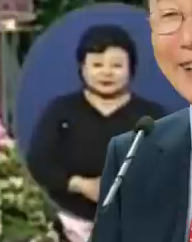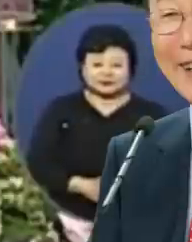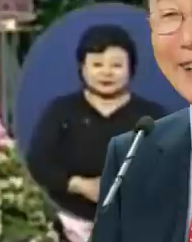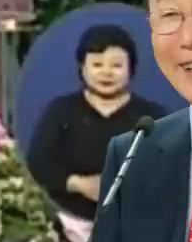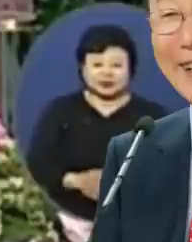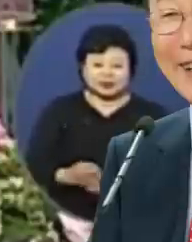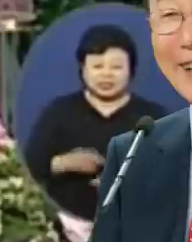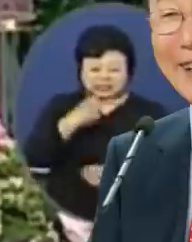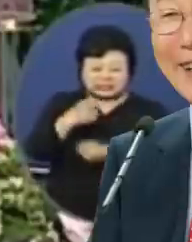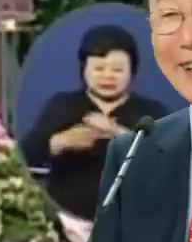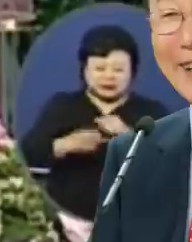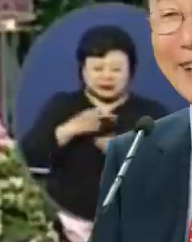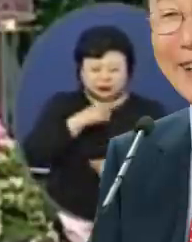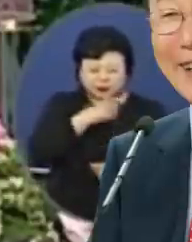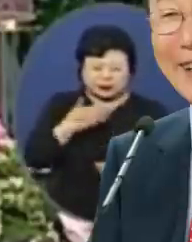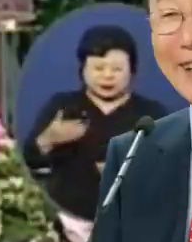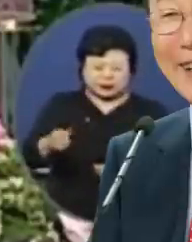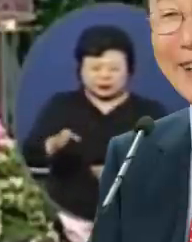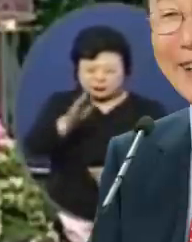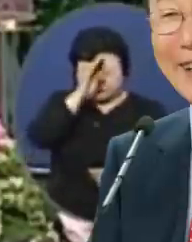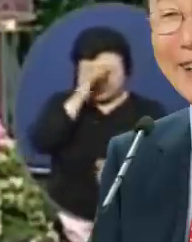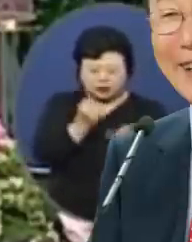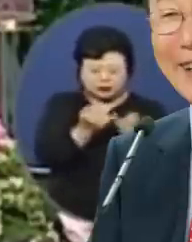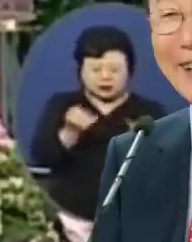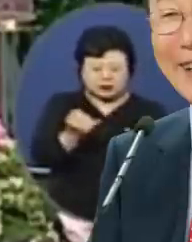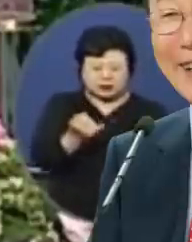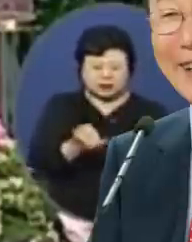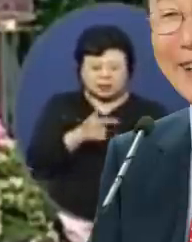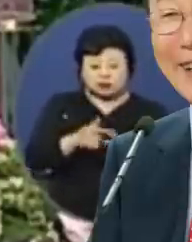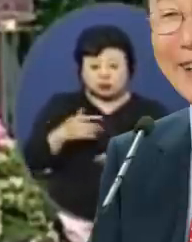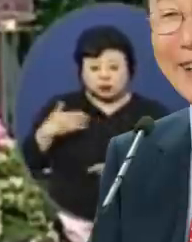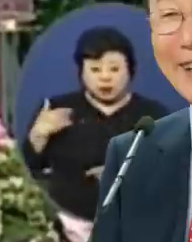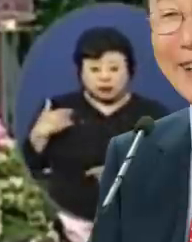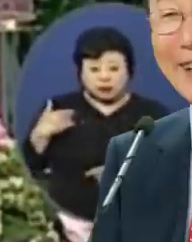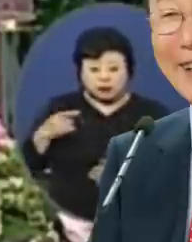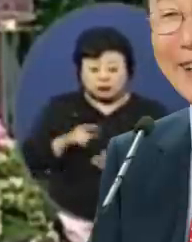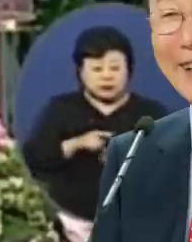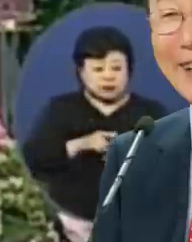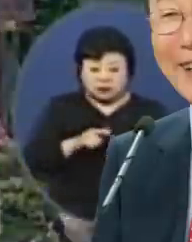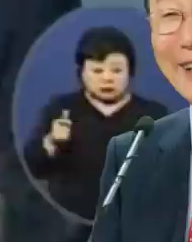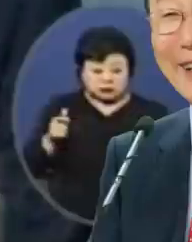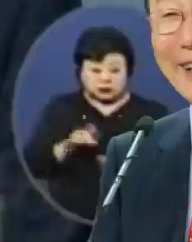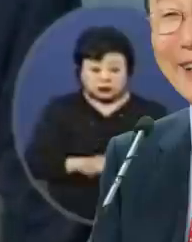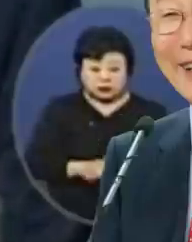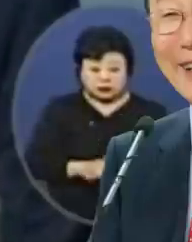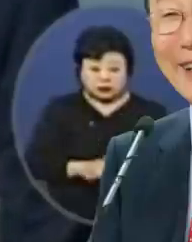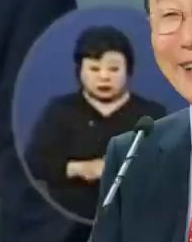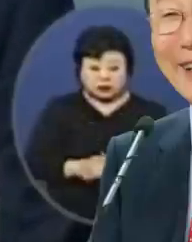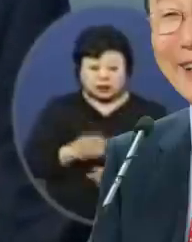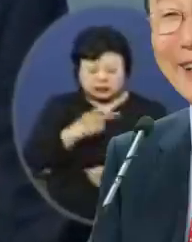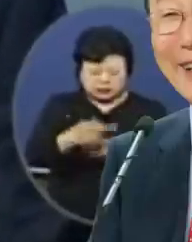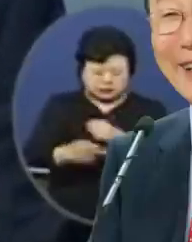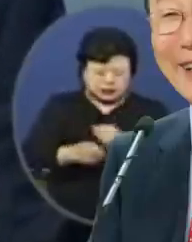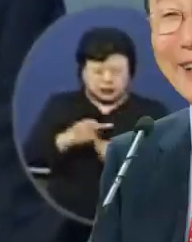12회를 혈류병한 환자는 예수 몰랐습니다. 안 믿는 사람이었습니다.